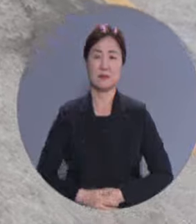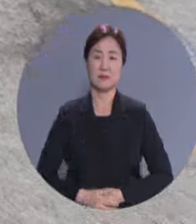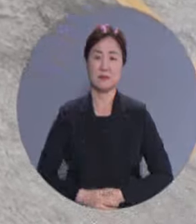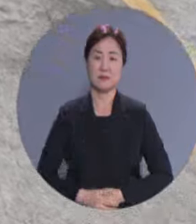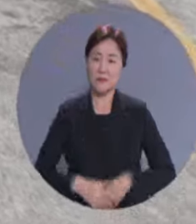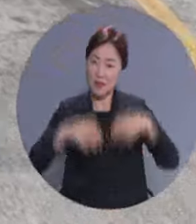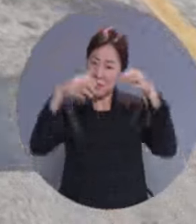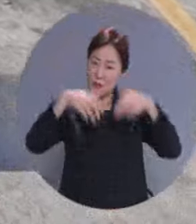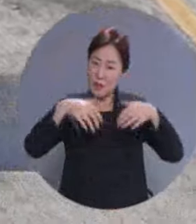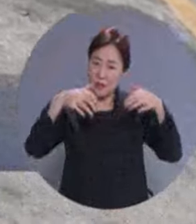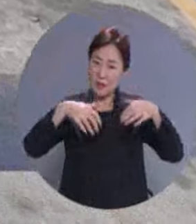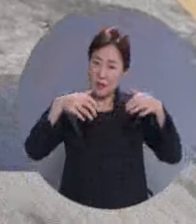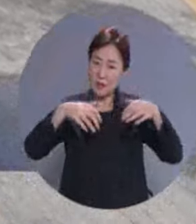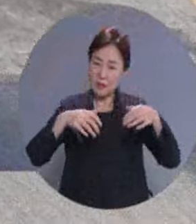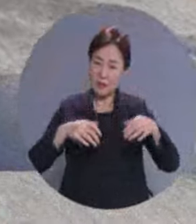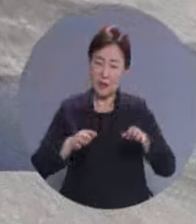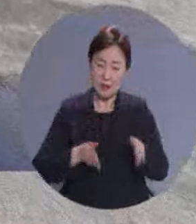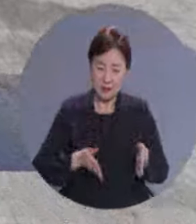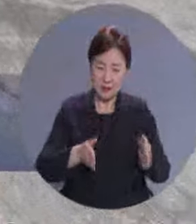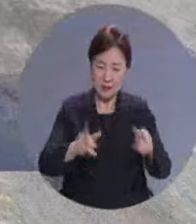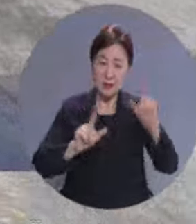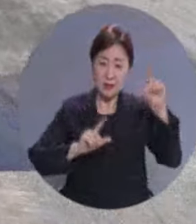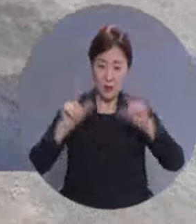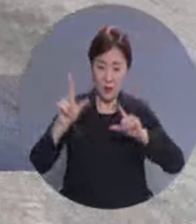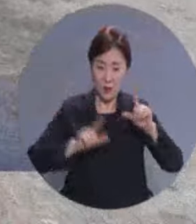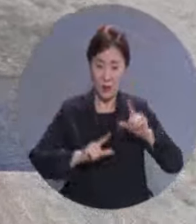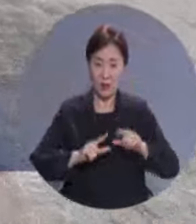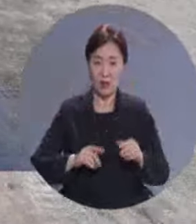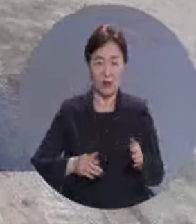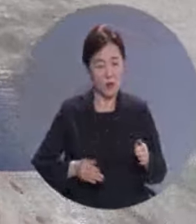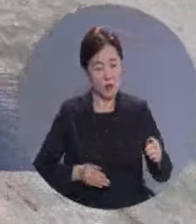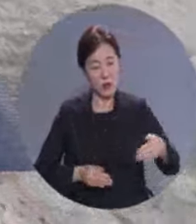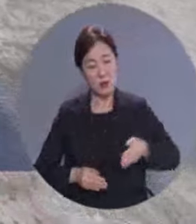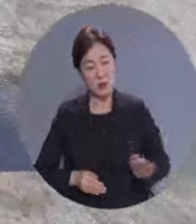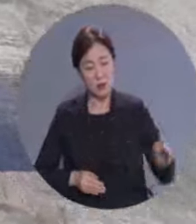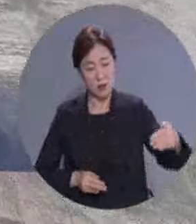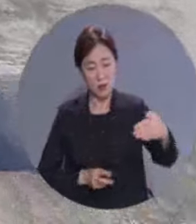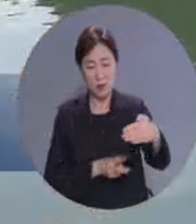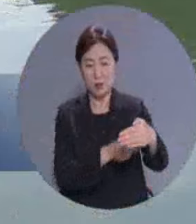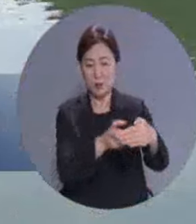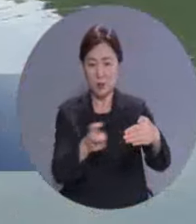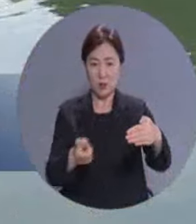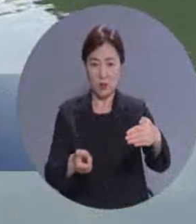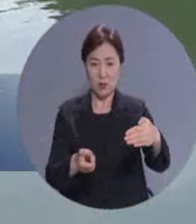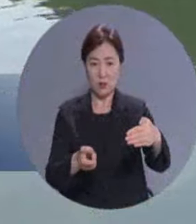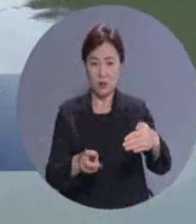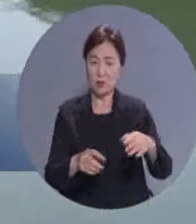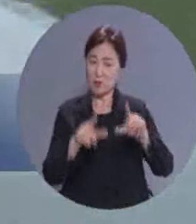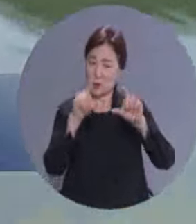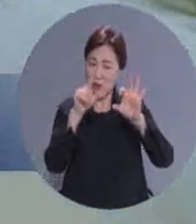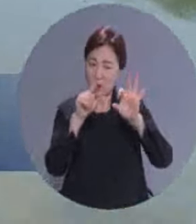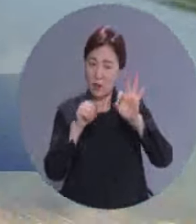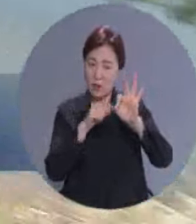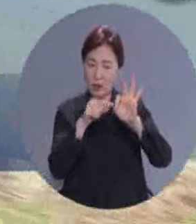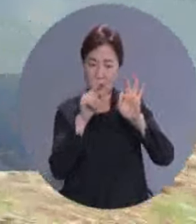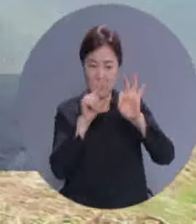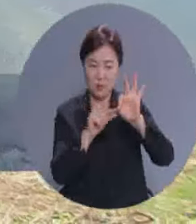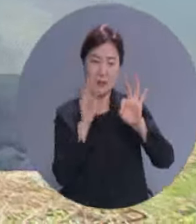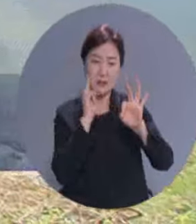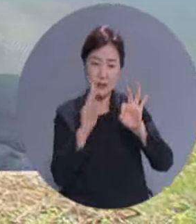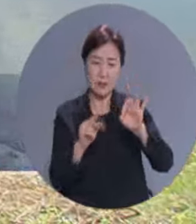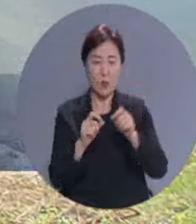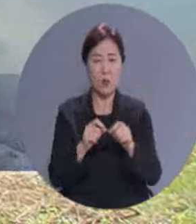비가 내리고 있는 노면 상태와 완만한 좌커브 길인 도로 상태, 또 타이어 마모가 심하고 연식이